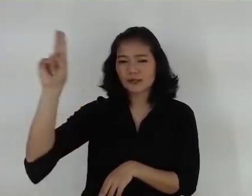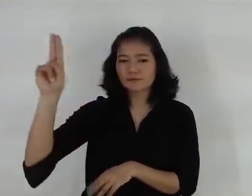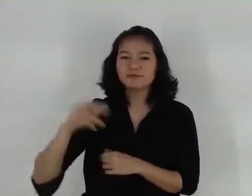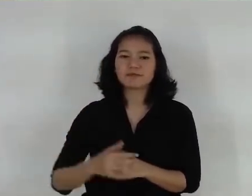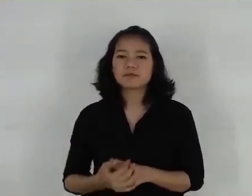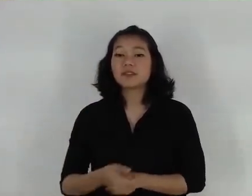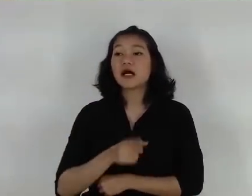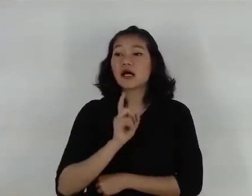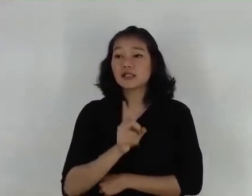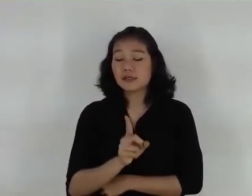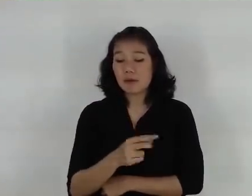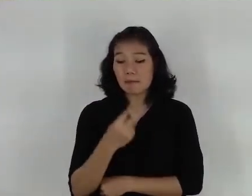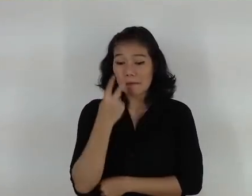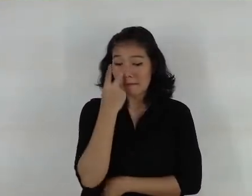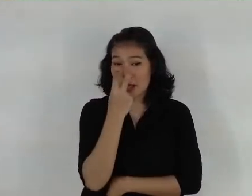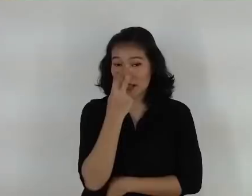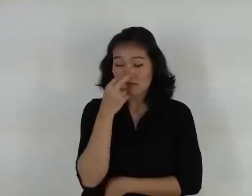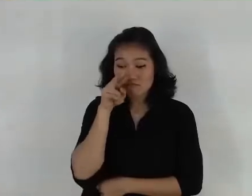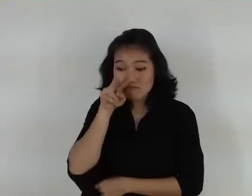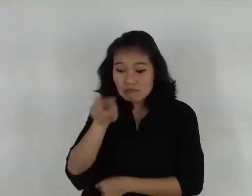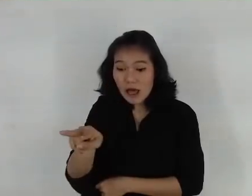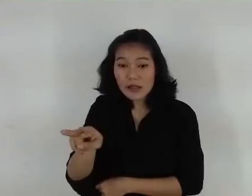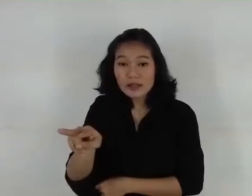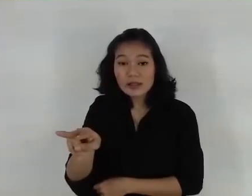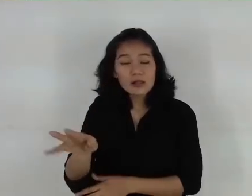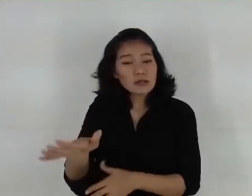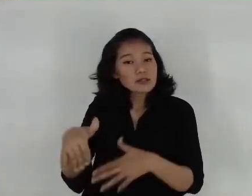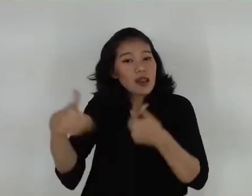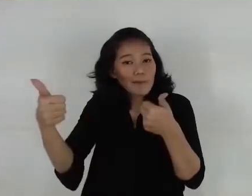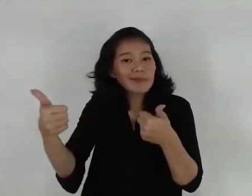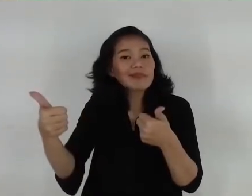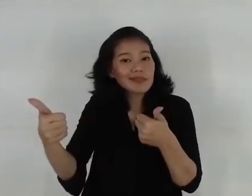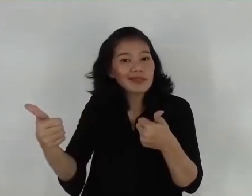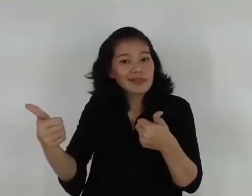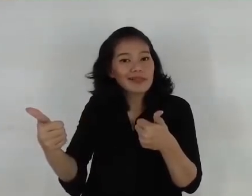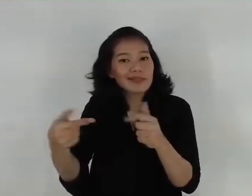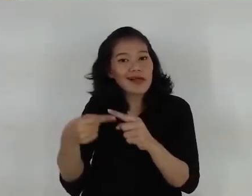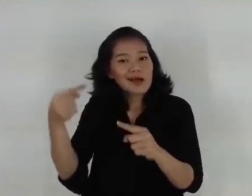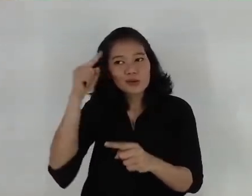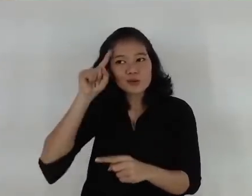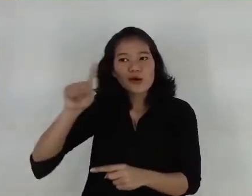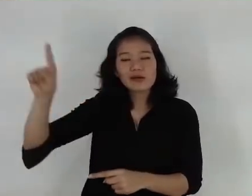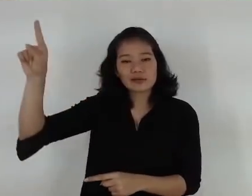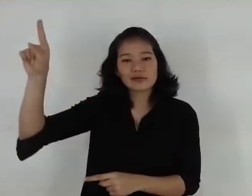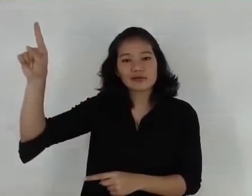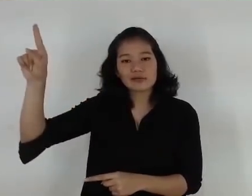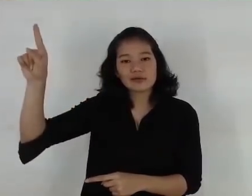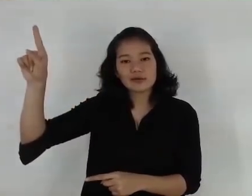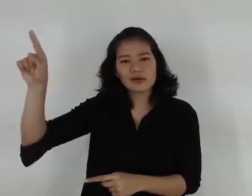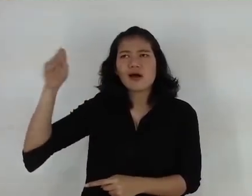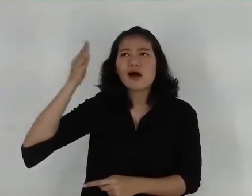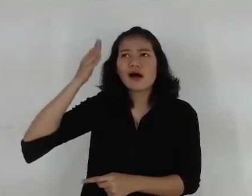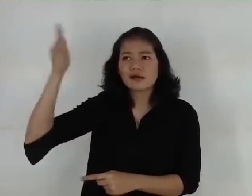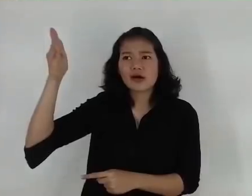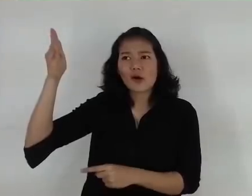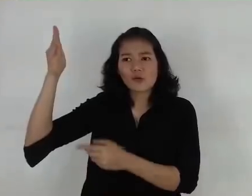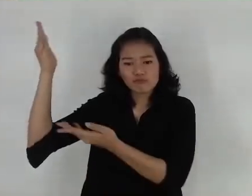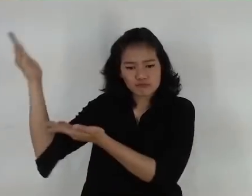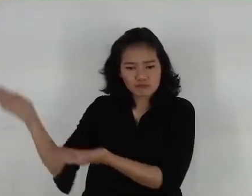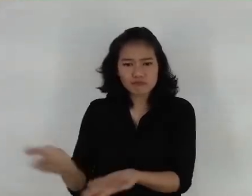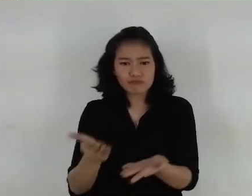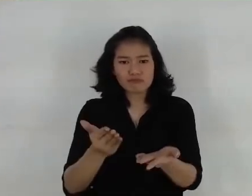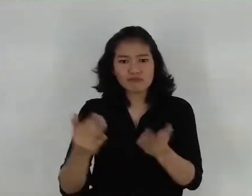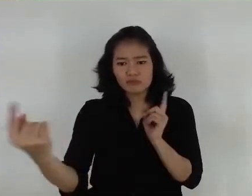sebab mataku telah melihat keselamatan yang daripada Mu yang telah engkau sediakan